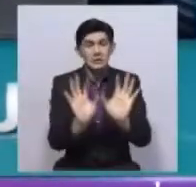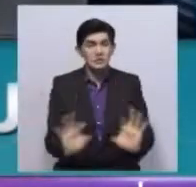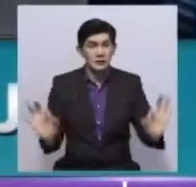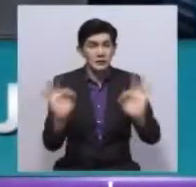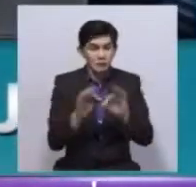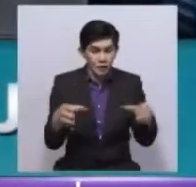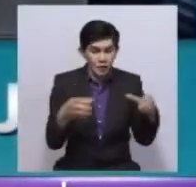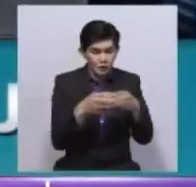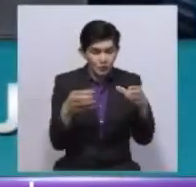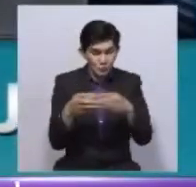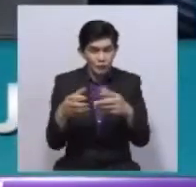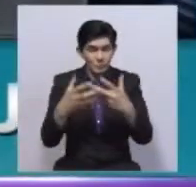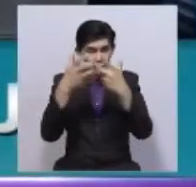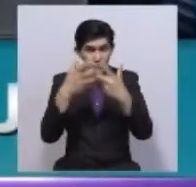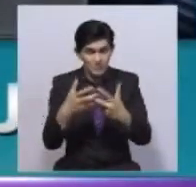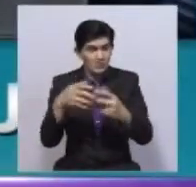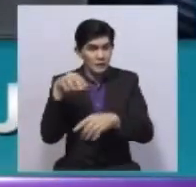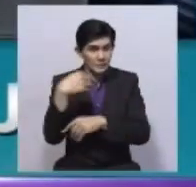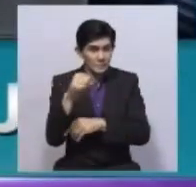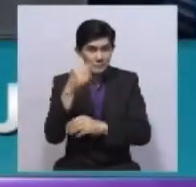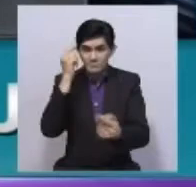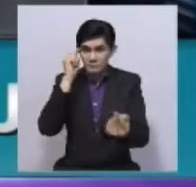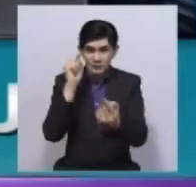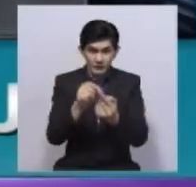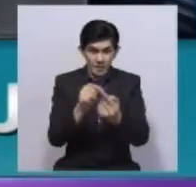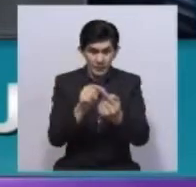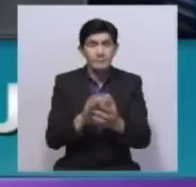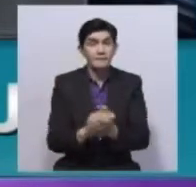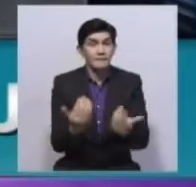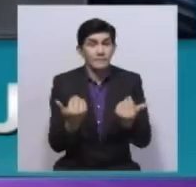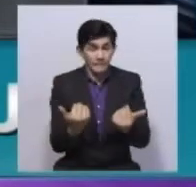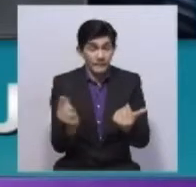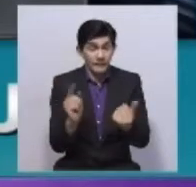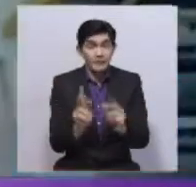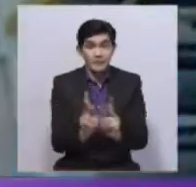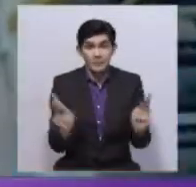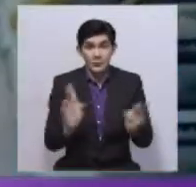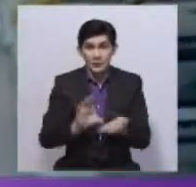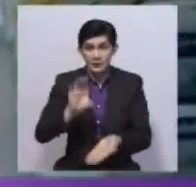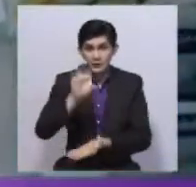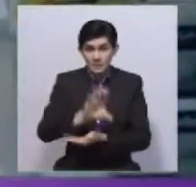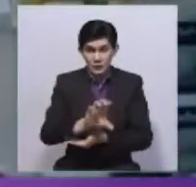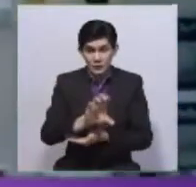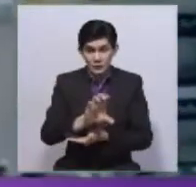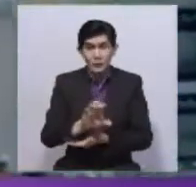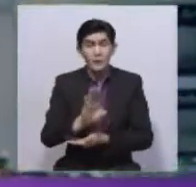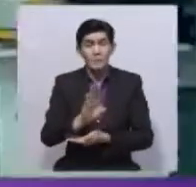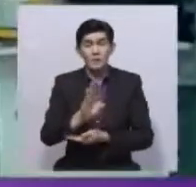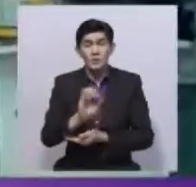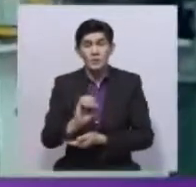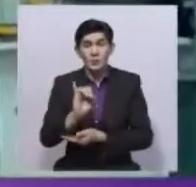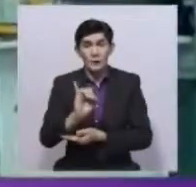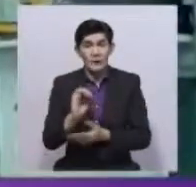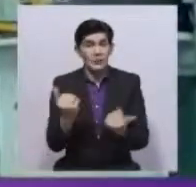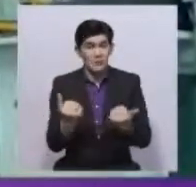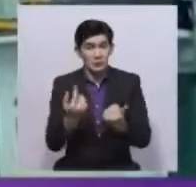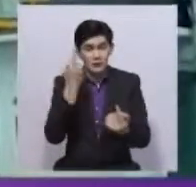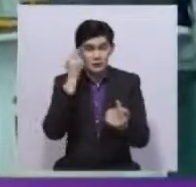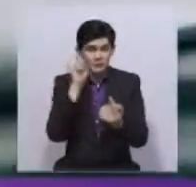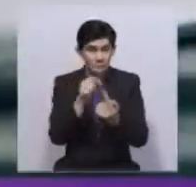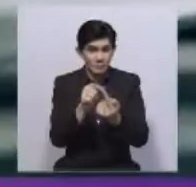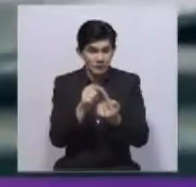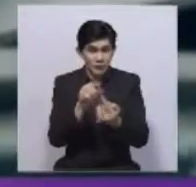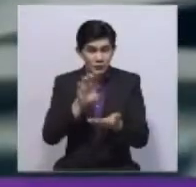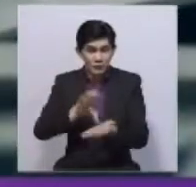กลุ่ม10กลุ่มอุตสาหกรรมเป้าหมายซึ่งสำนักงานคณะกรรมการส่งเสริมการลงทุนหรือ BOI ตั้งเป้ายอด